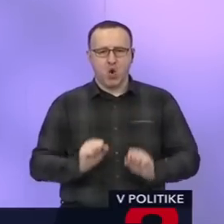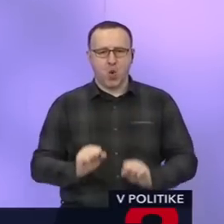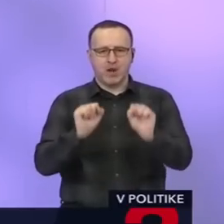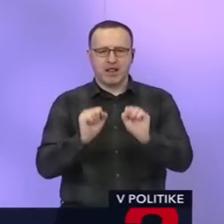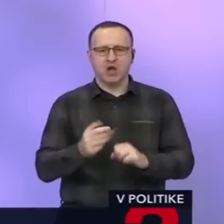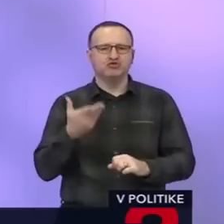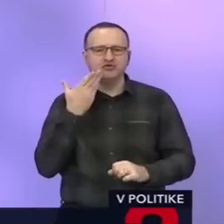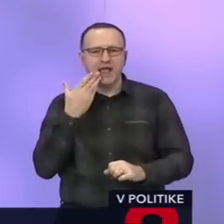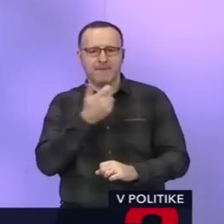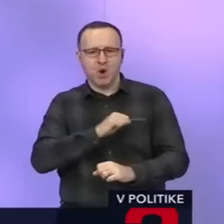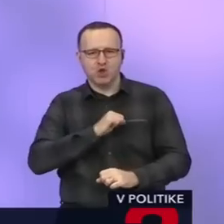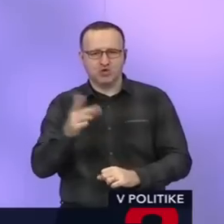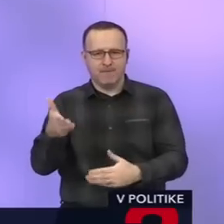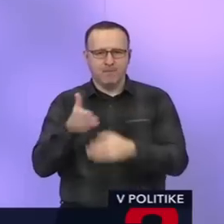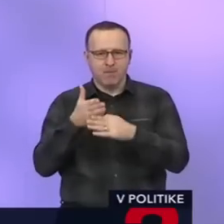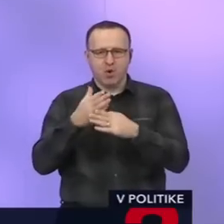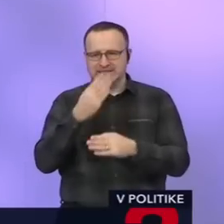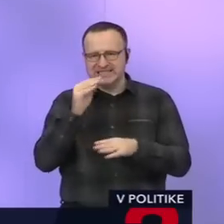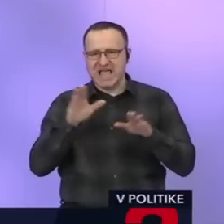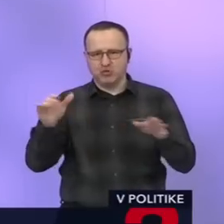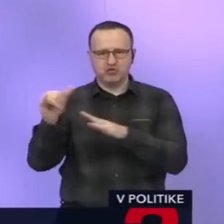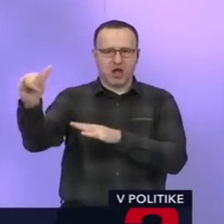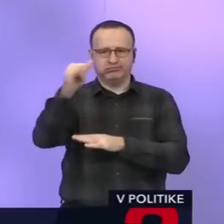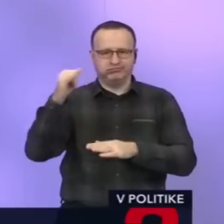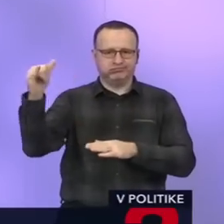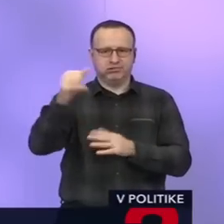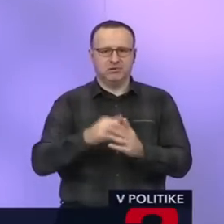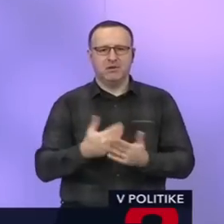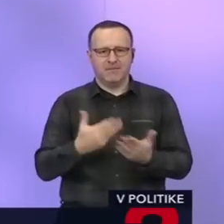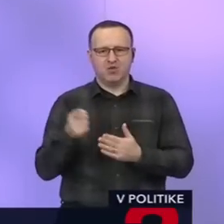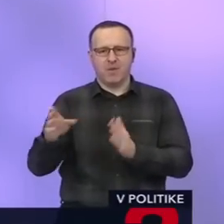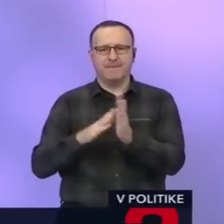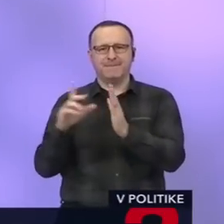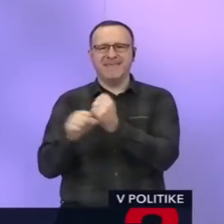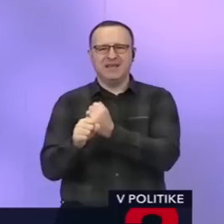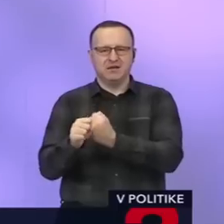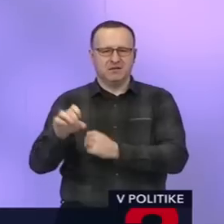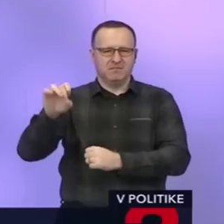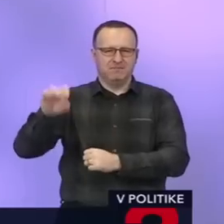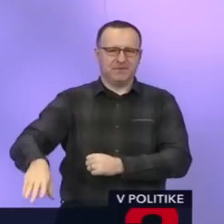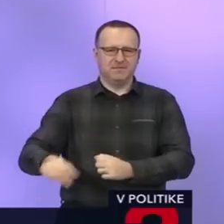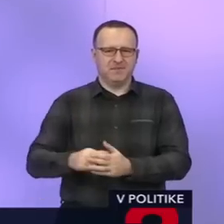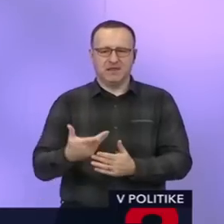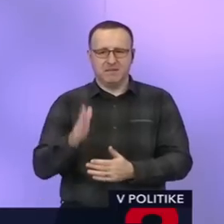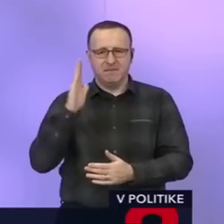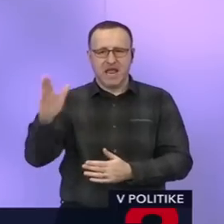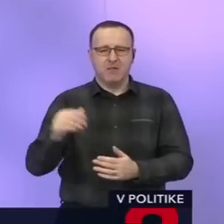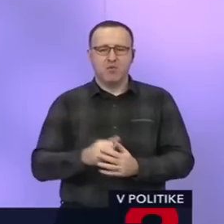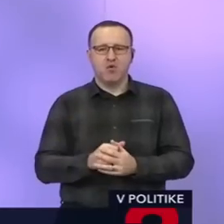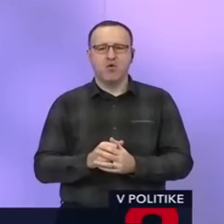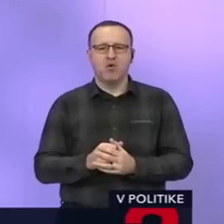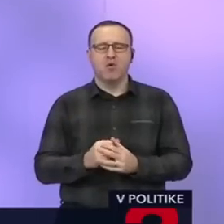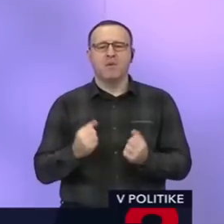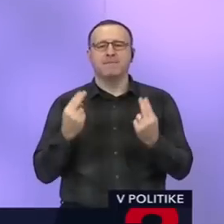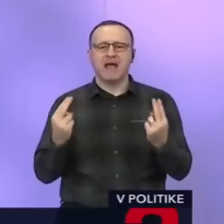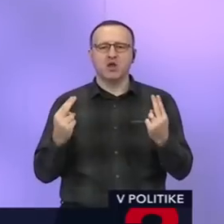vzdušného priestoru, takže teoreticky tie stíhačky sú vyradený materiál, nie sú už priamo vo vlastníctve ozbrojených